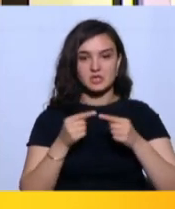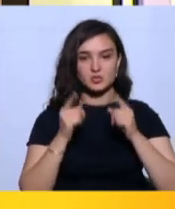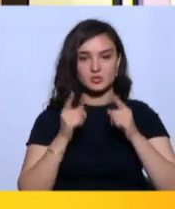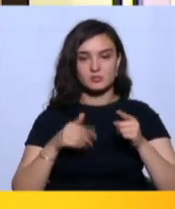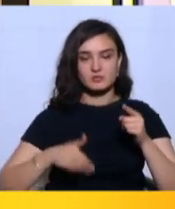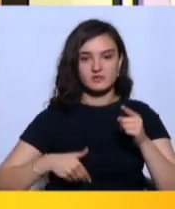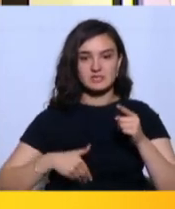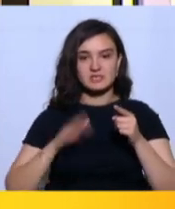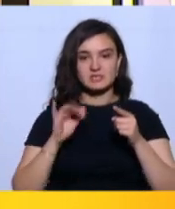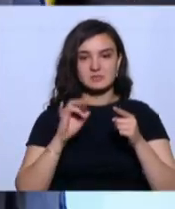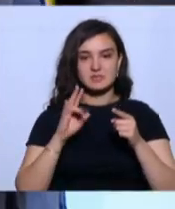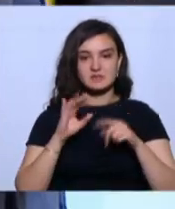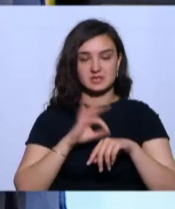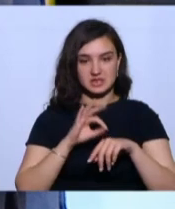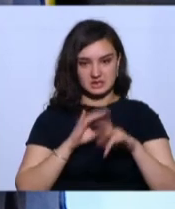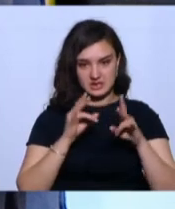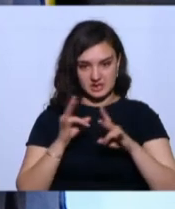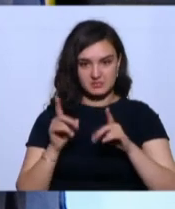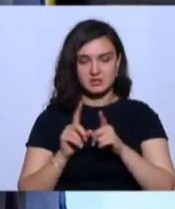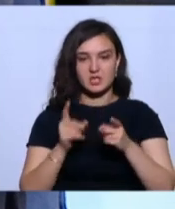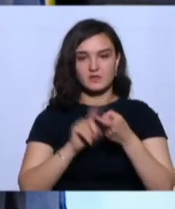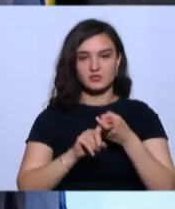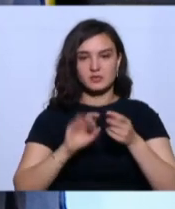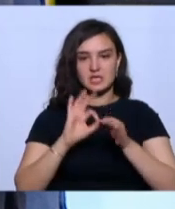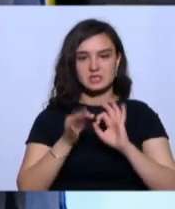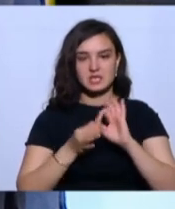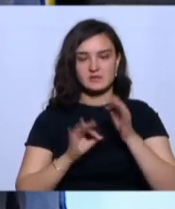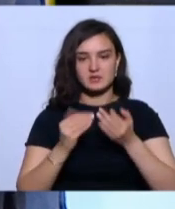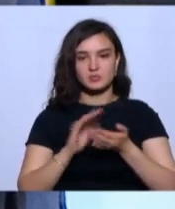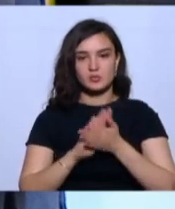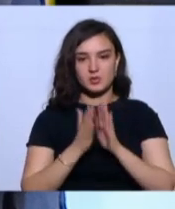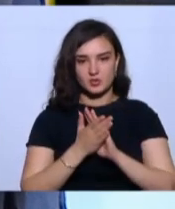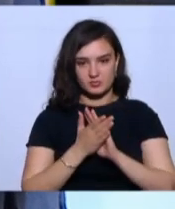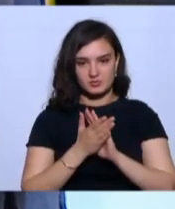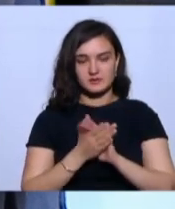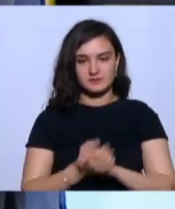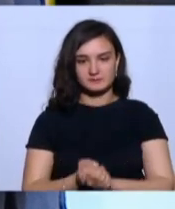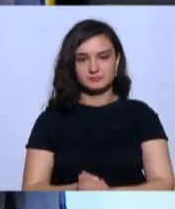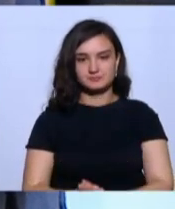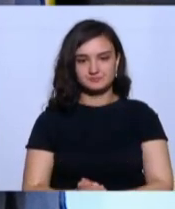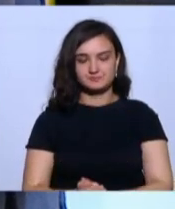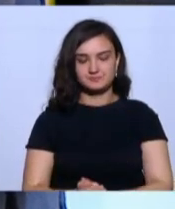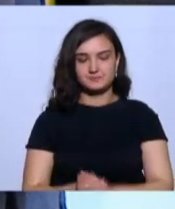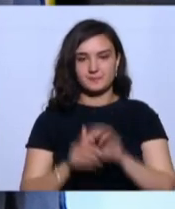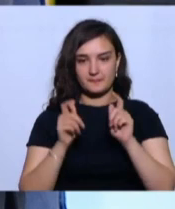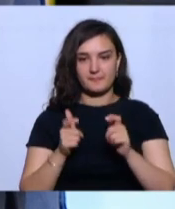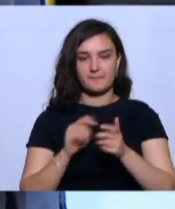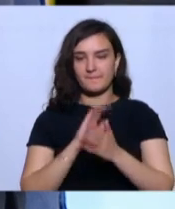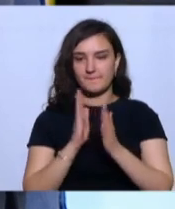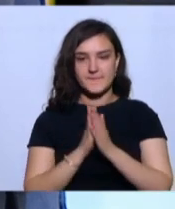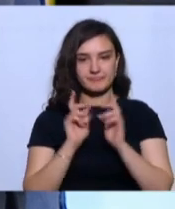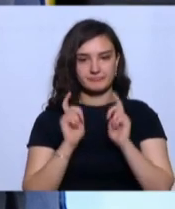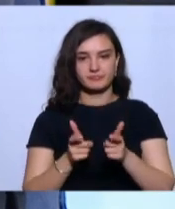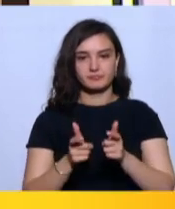რომ ღვიძლის სიმსივნური დაზიანებაც კი მიბმულია ნაწლავის ფლორის მდგომარეობასთან. ქალბატონმა ელზა, თქვენ დამეთანხმებით?